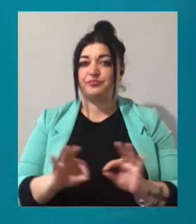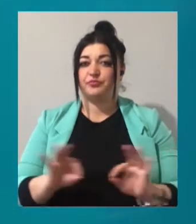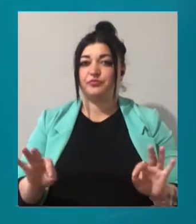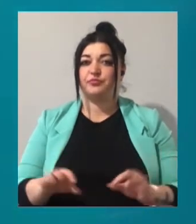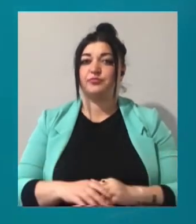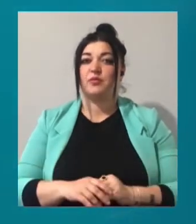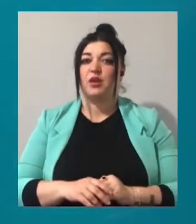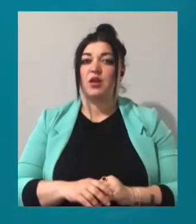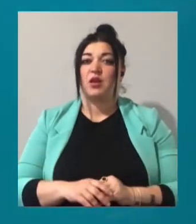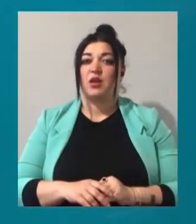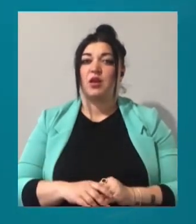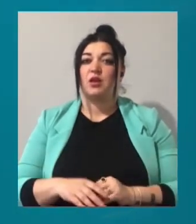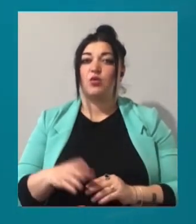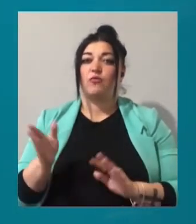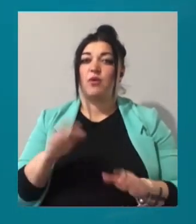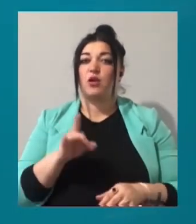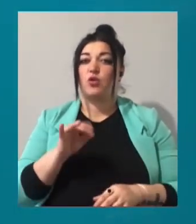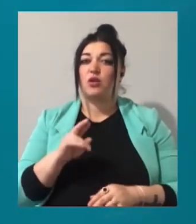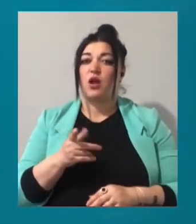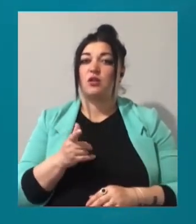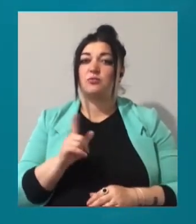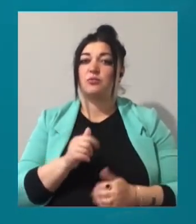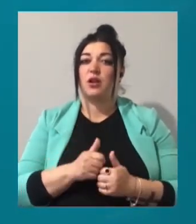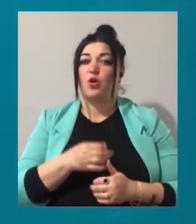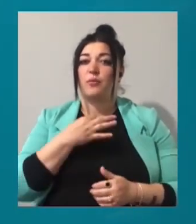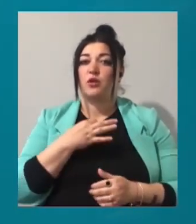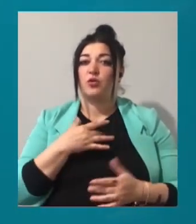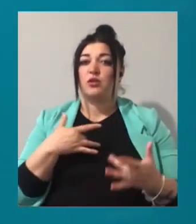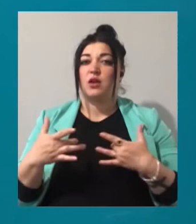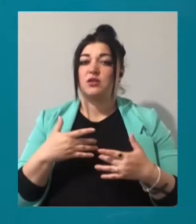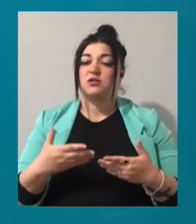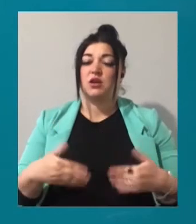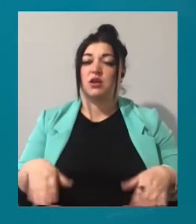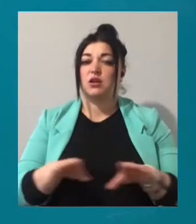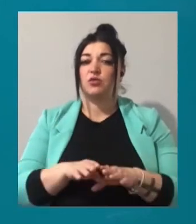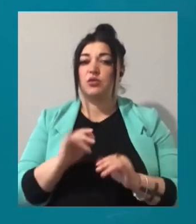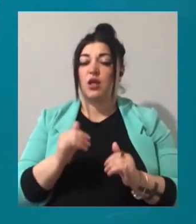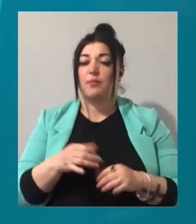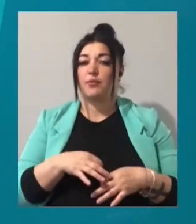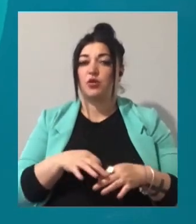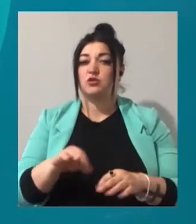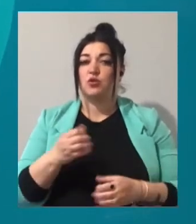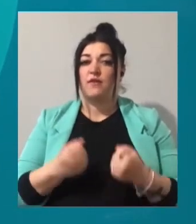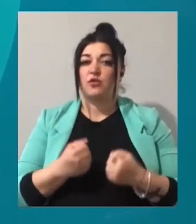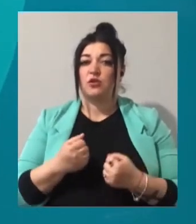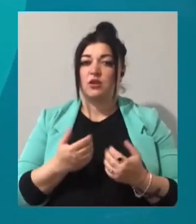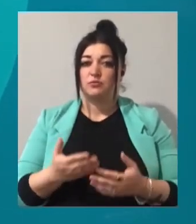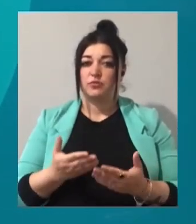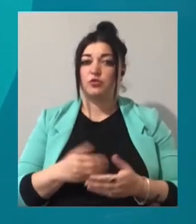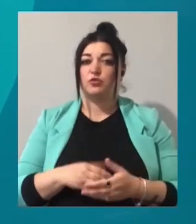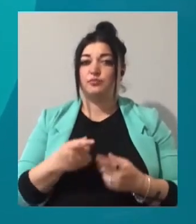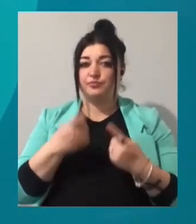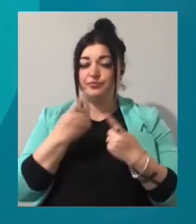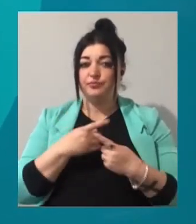Сквер Пале-Рояль, що біля оперного театру, закриють для проїзду автотранспорту. Про це повідомив одеський міський голова Геннадій